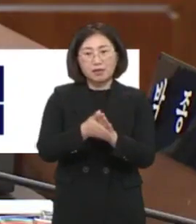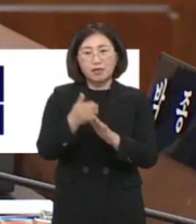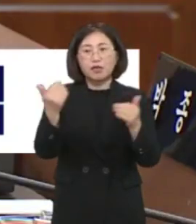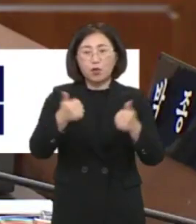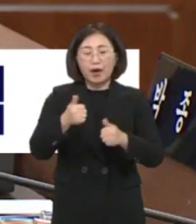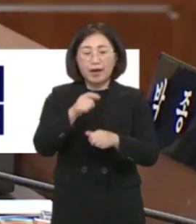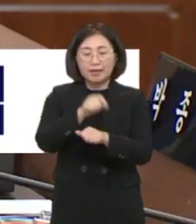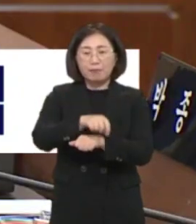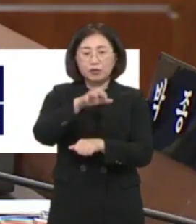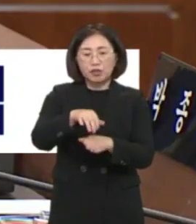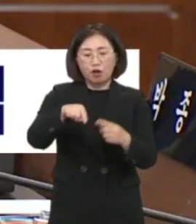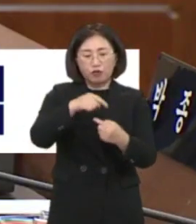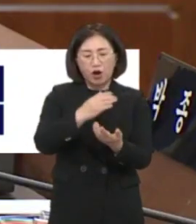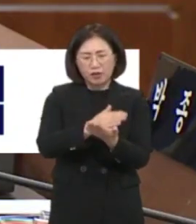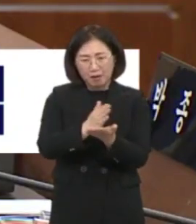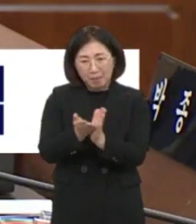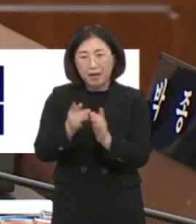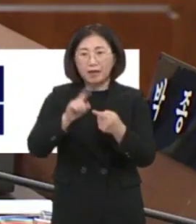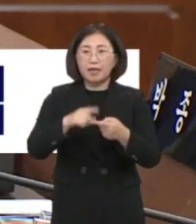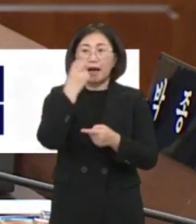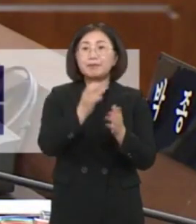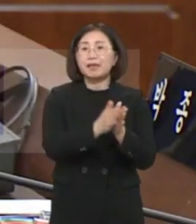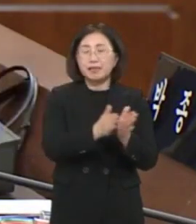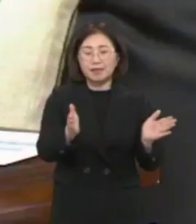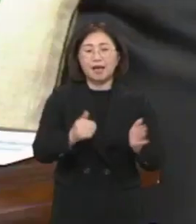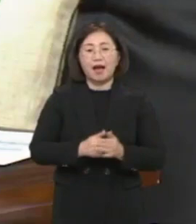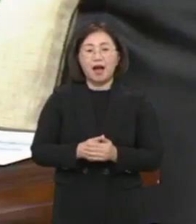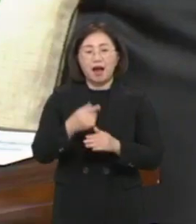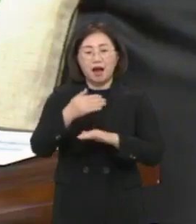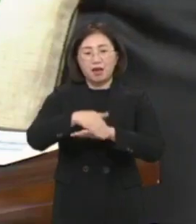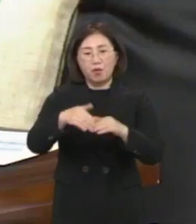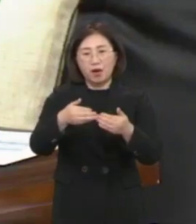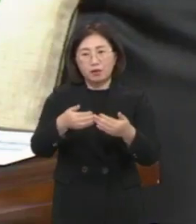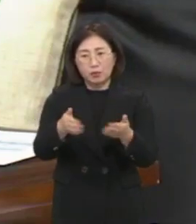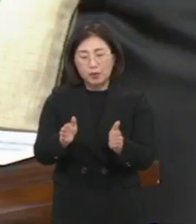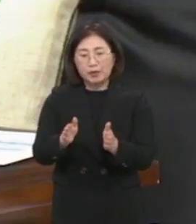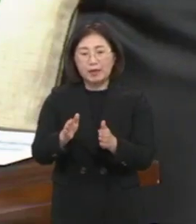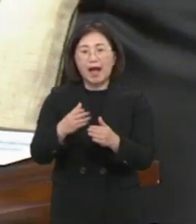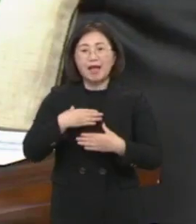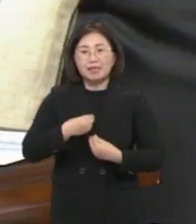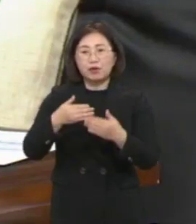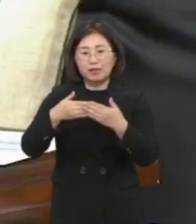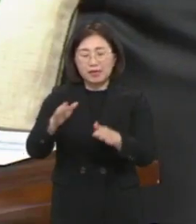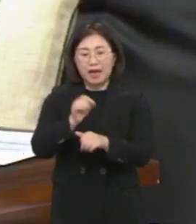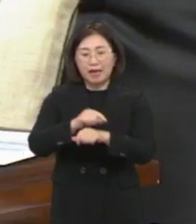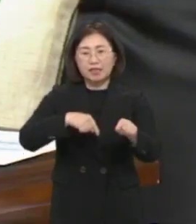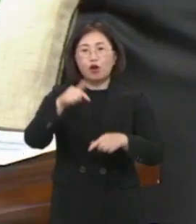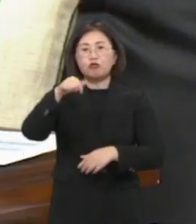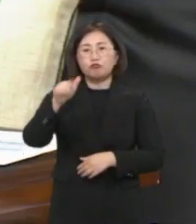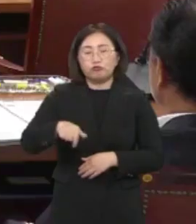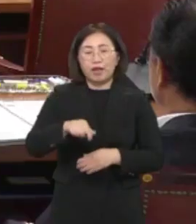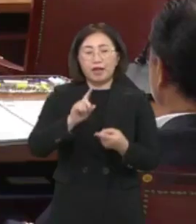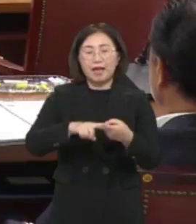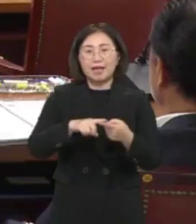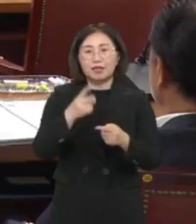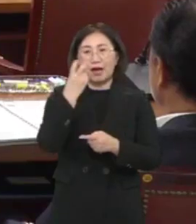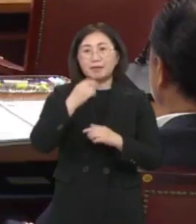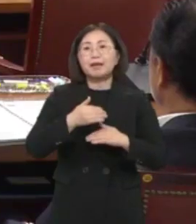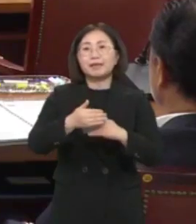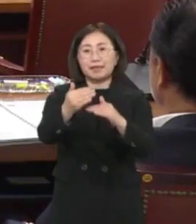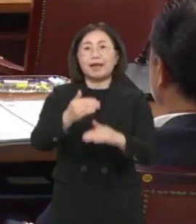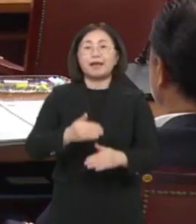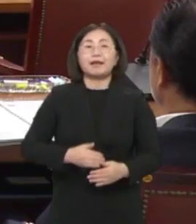사무처 운영 전반에 대한 감사를 시작으로 기획재정실과 시민안전실, 행정자치국 등에 대한 감사가